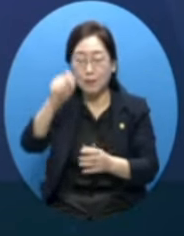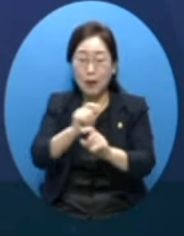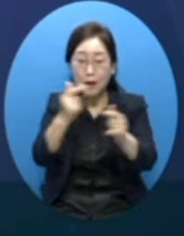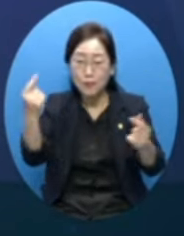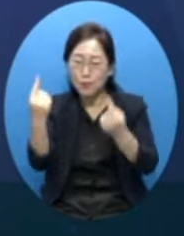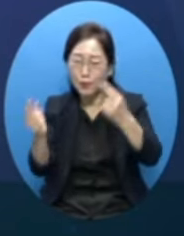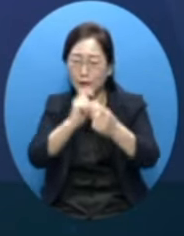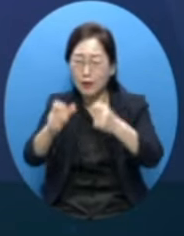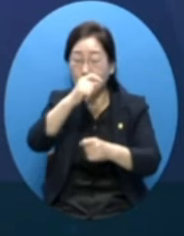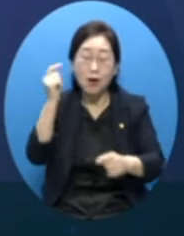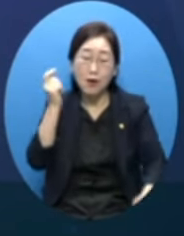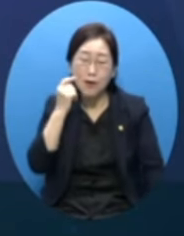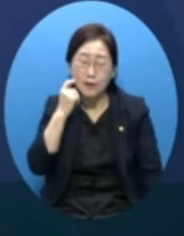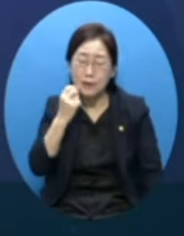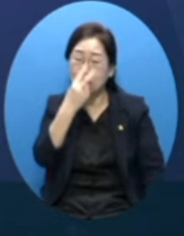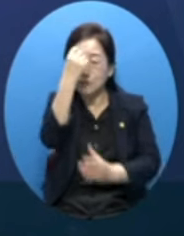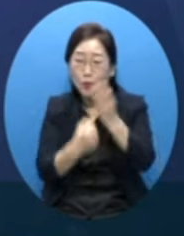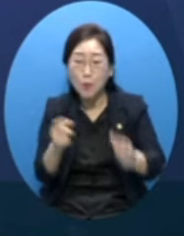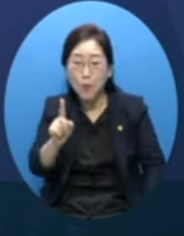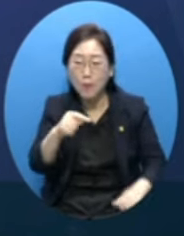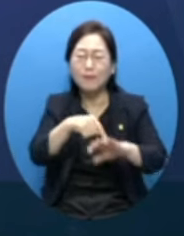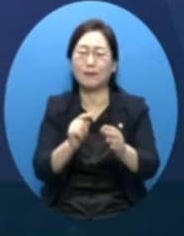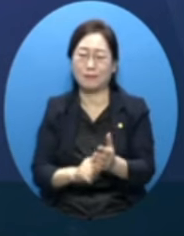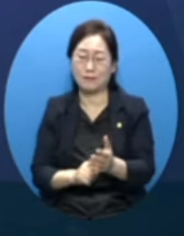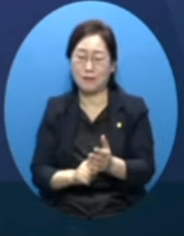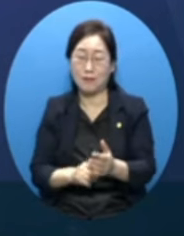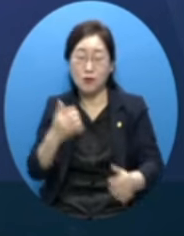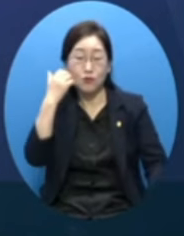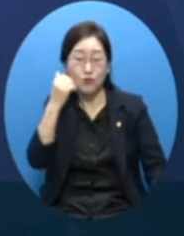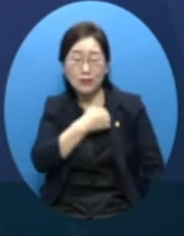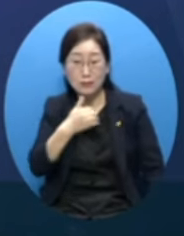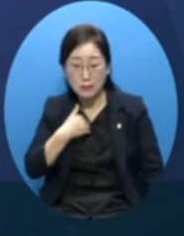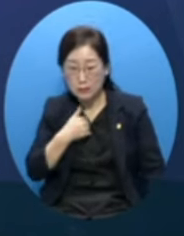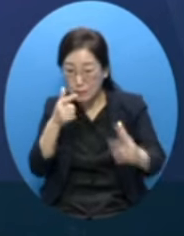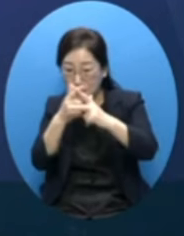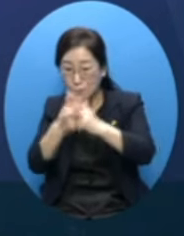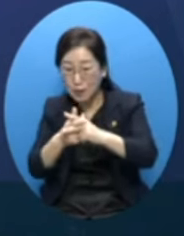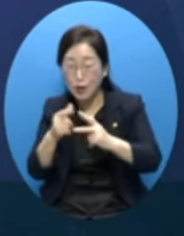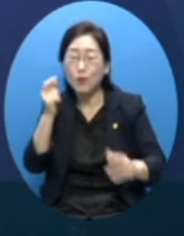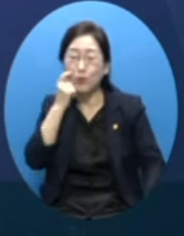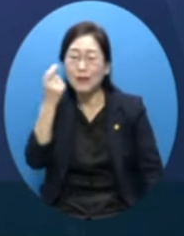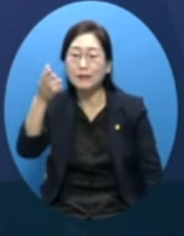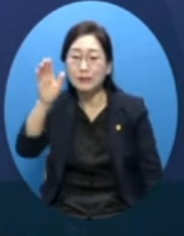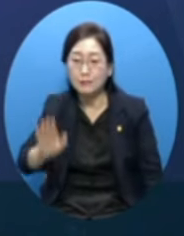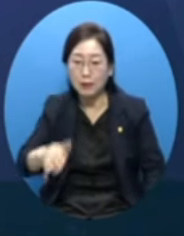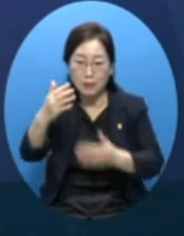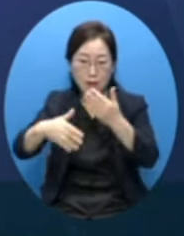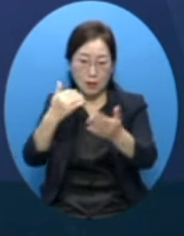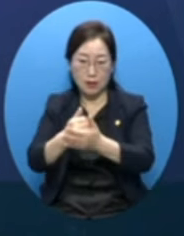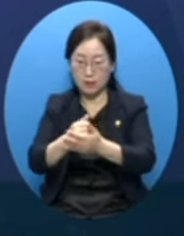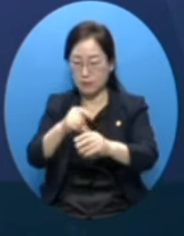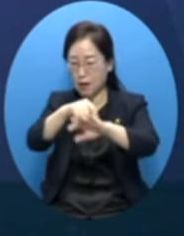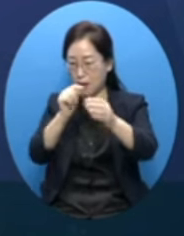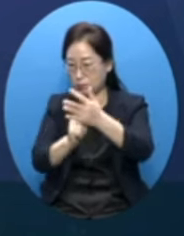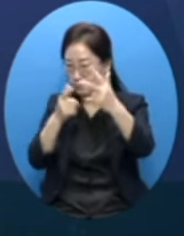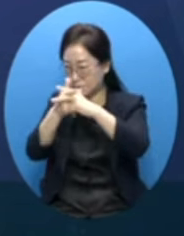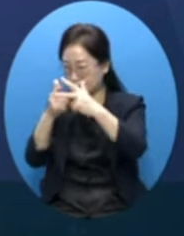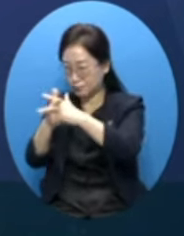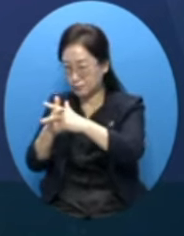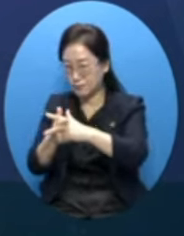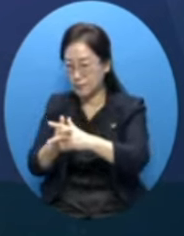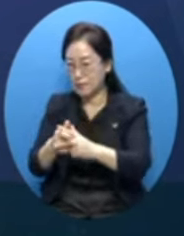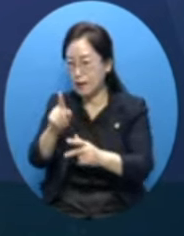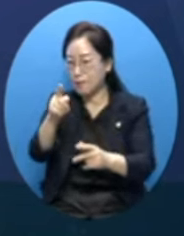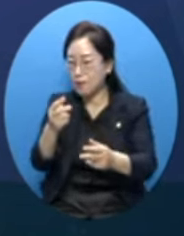마물보다 거짓되고 심히 부패한 것은 마음이라 누가 능히 이를 알리오마는 10절에 나 야훼는 심장을 살피며 폐부를